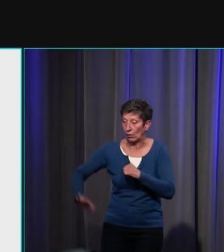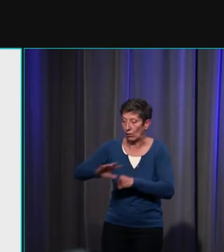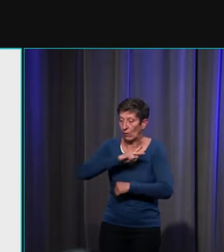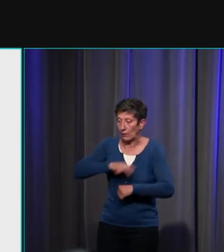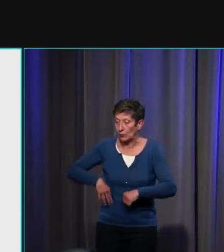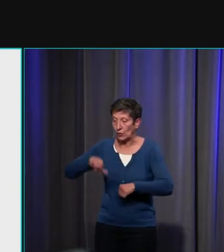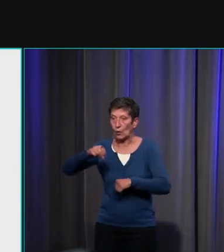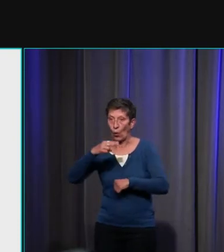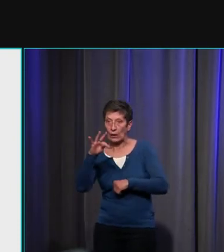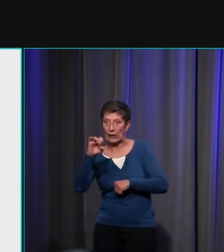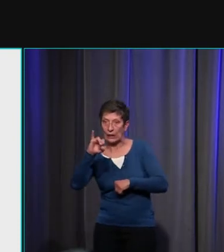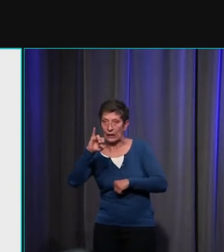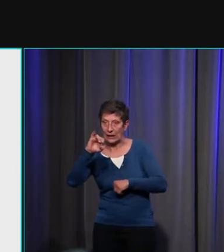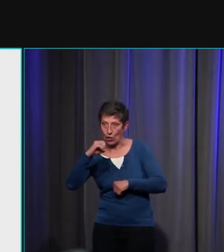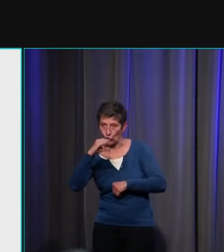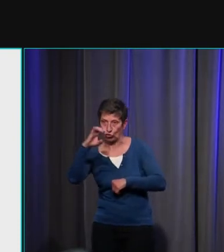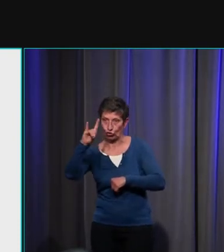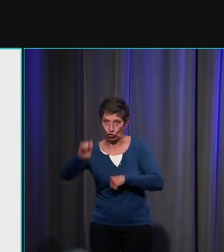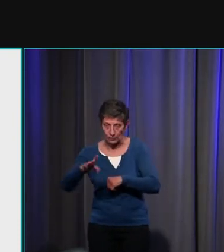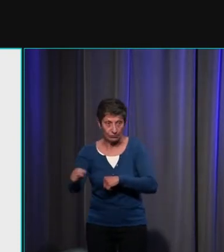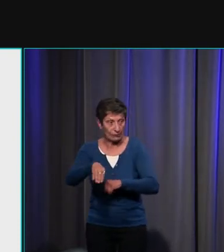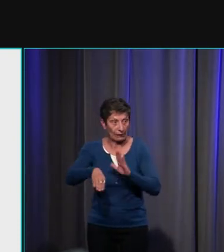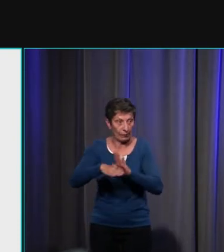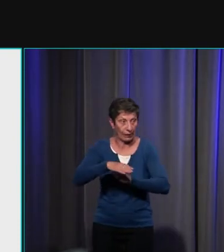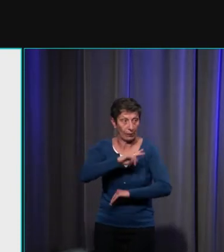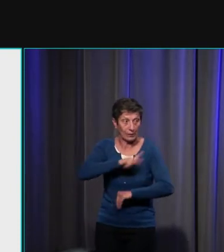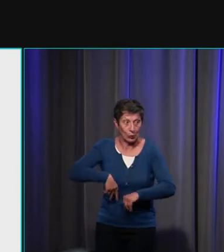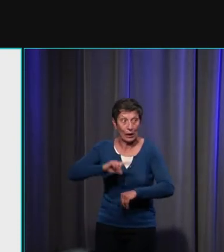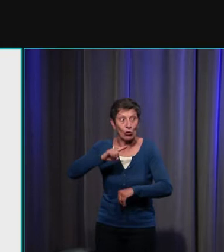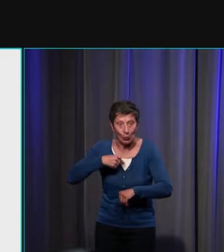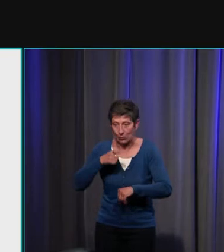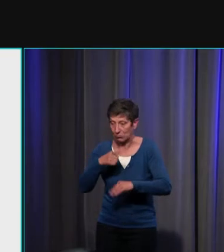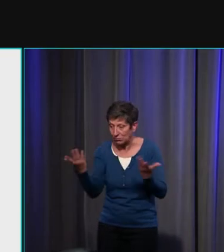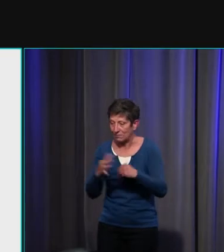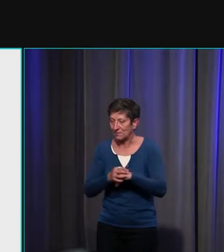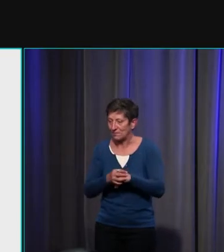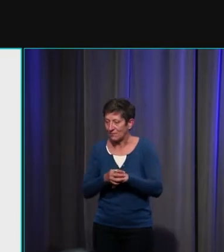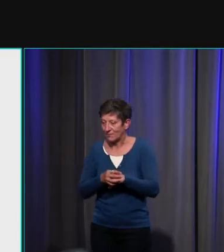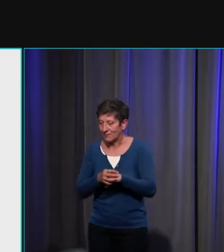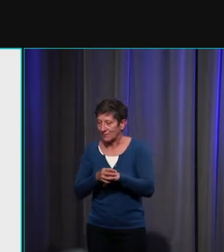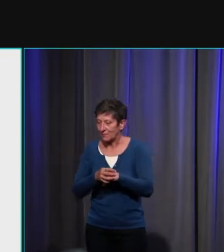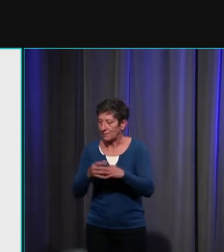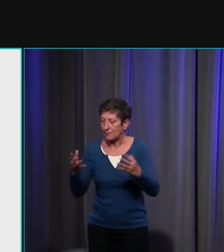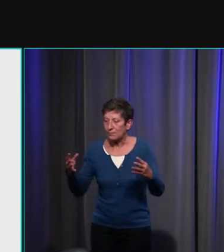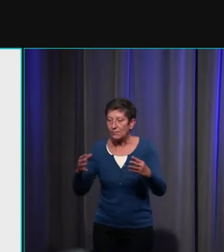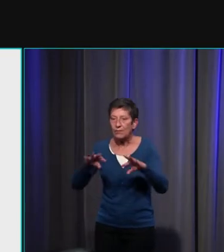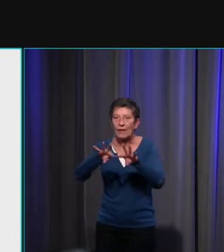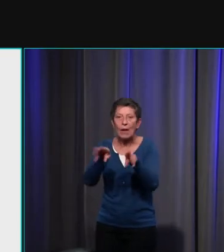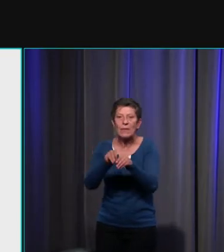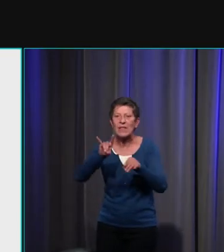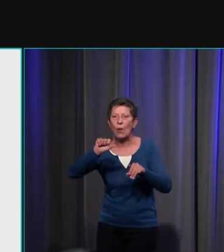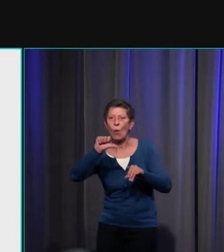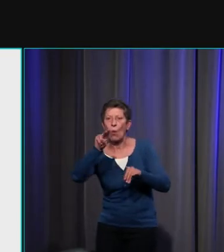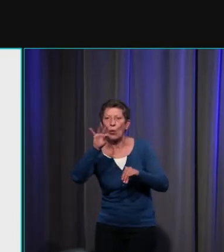d'antioche au départ c'est une principauté normande tenus par les autres villes une famille de du contentant